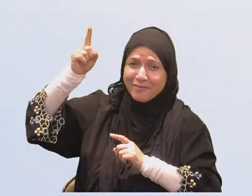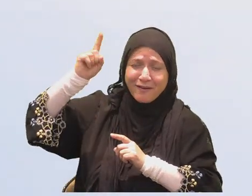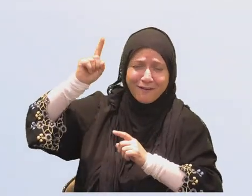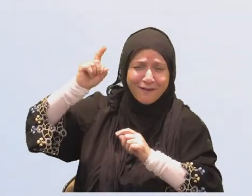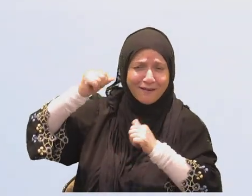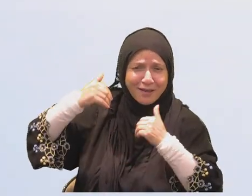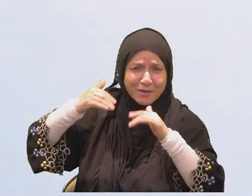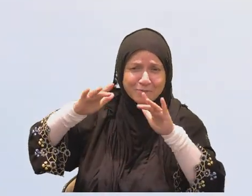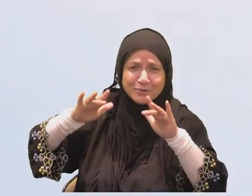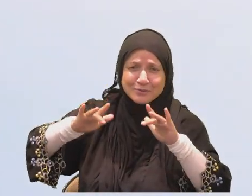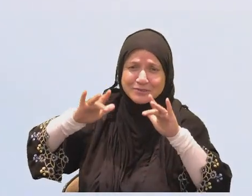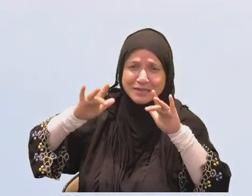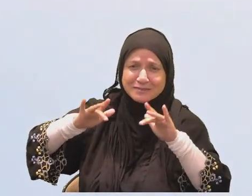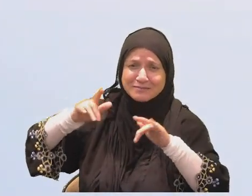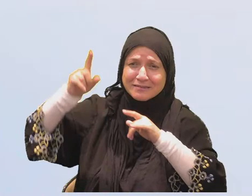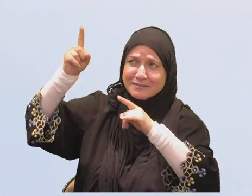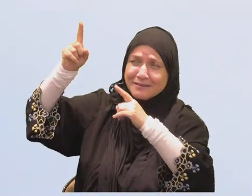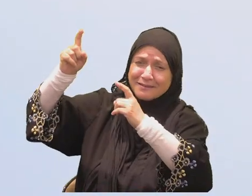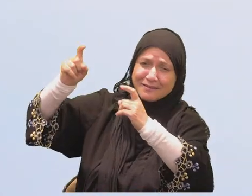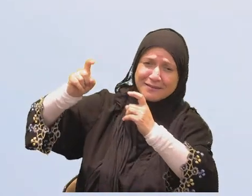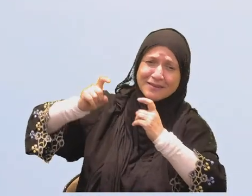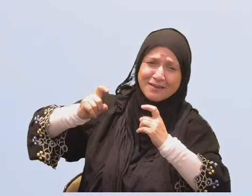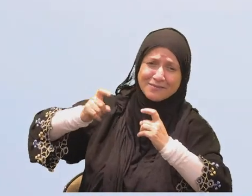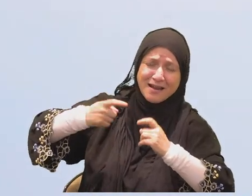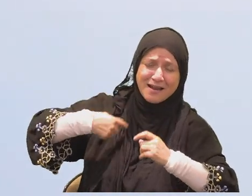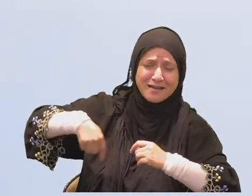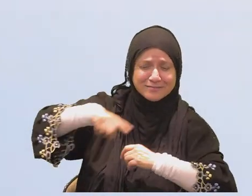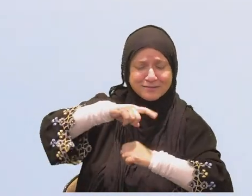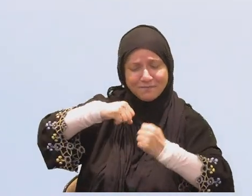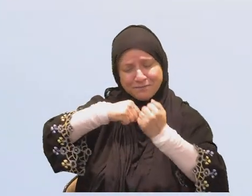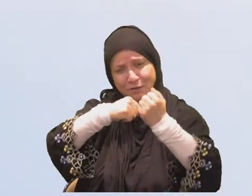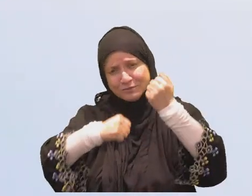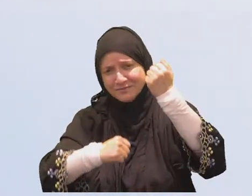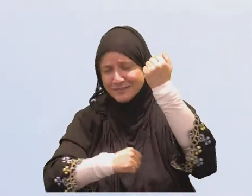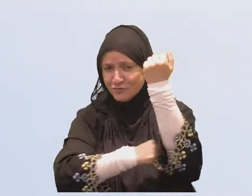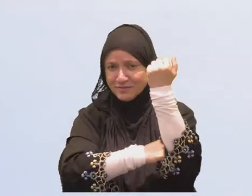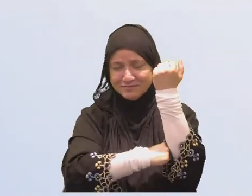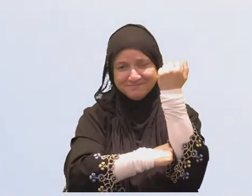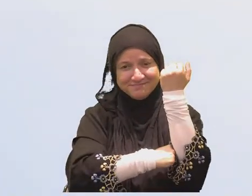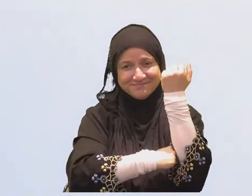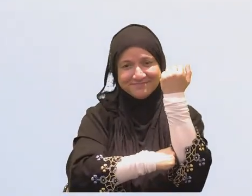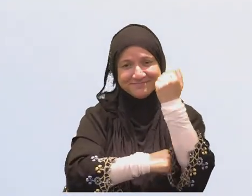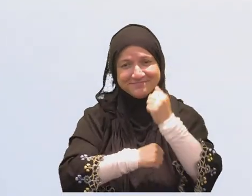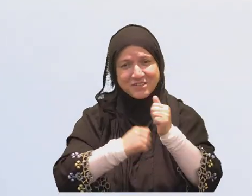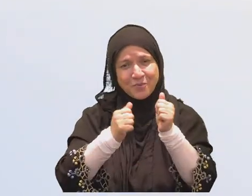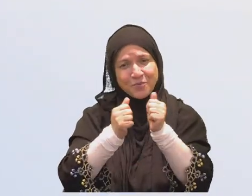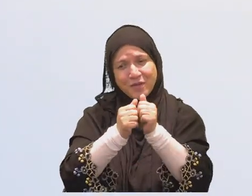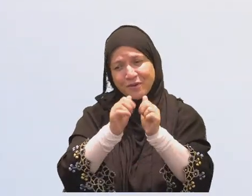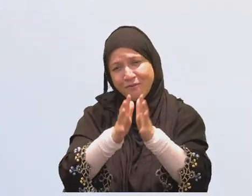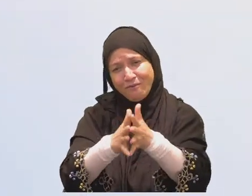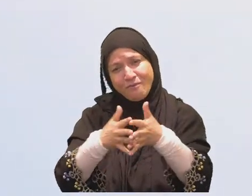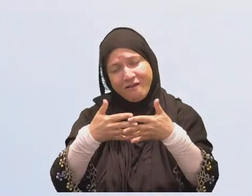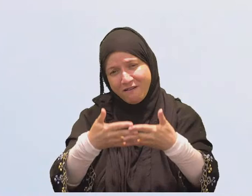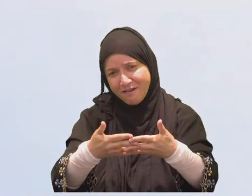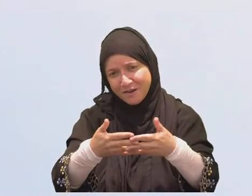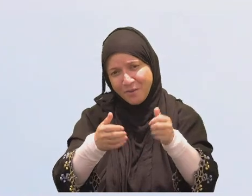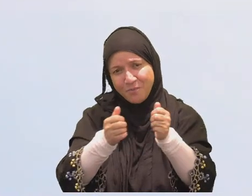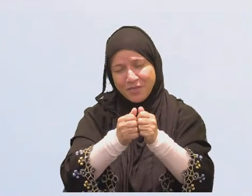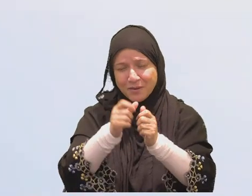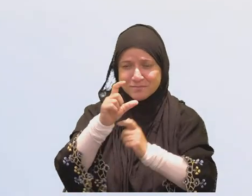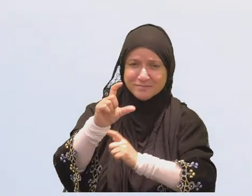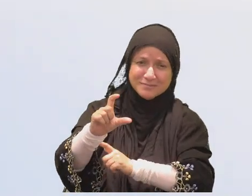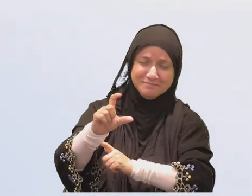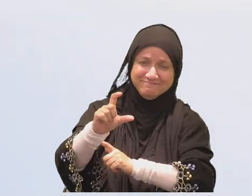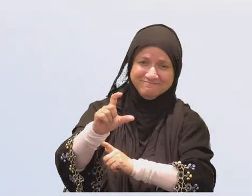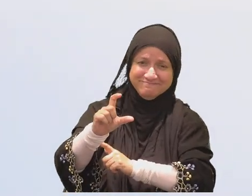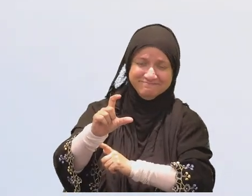a foundation to rejoice. قُلْ بِفَضْلِ اللَّهِ وَبِرَحْمَتِهِ فَبِذَلِكَ فَلْيَفْرَحُوا